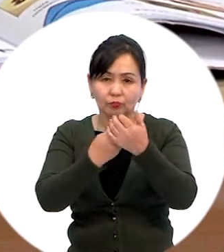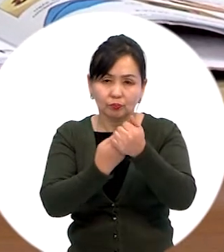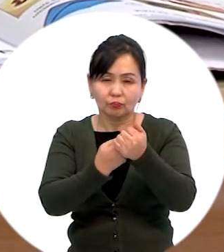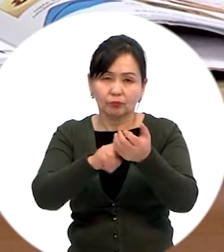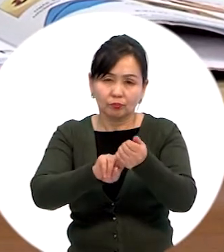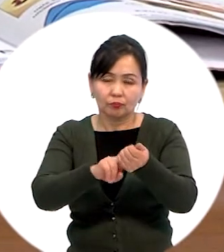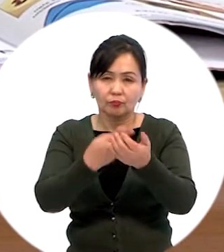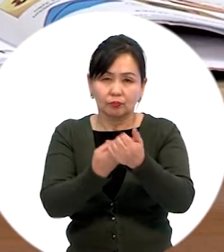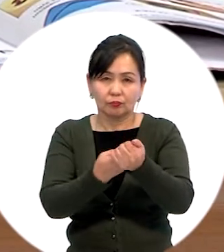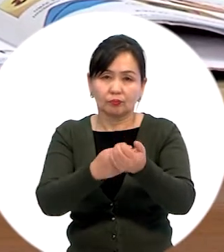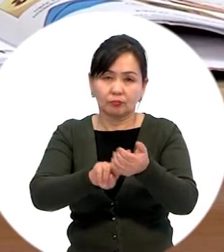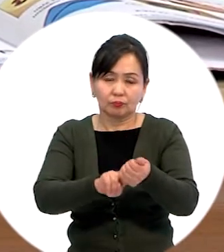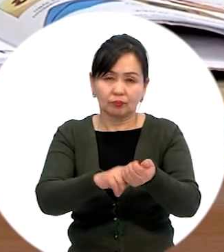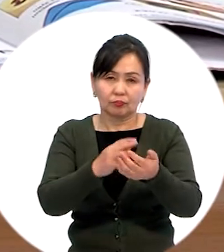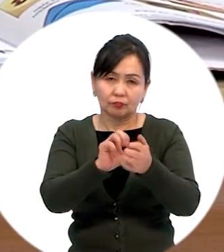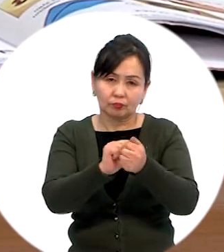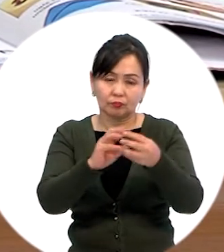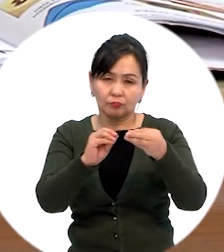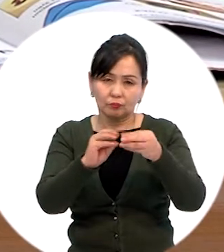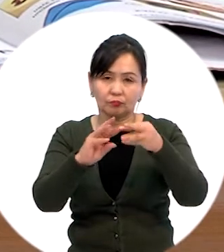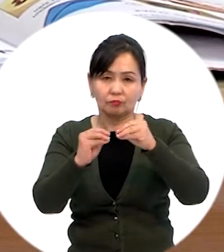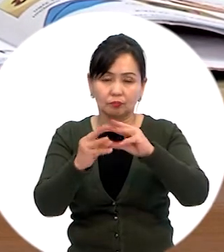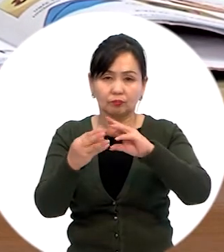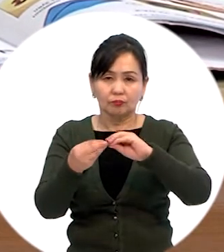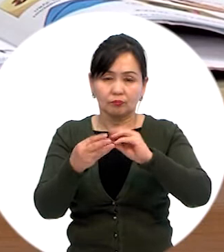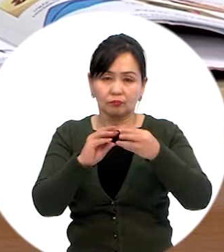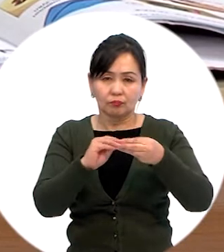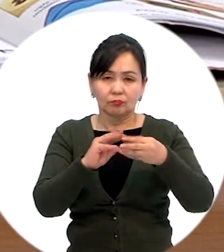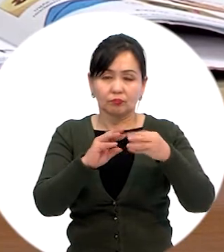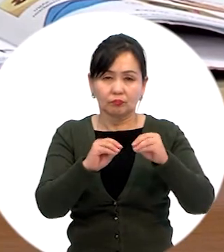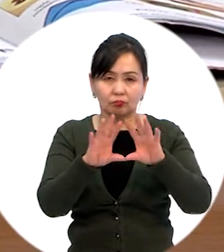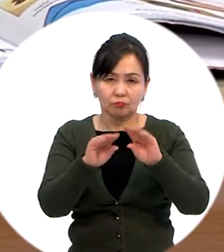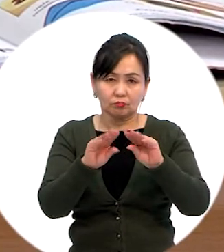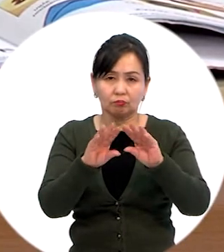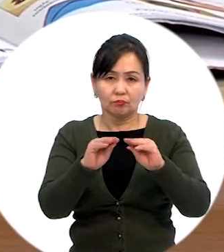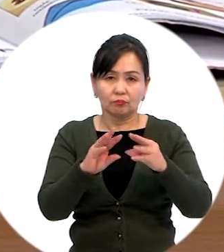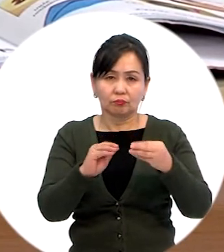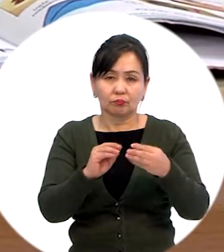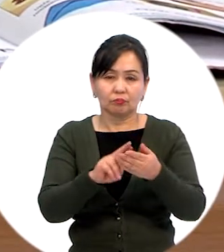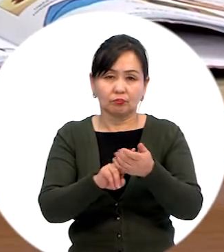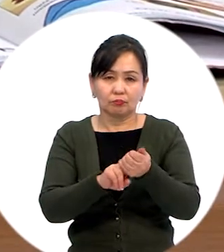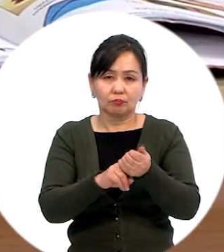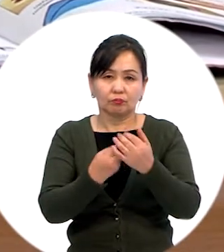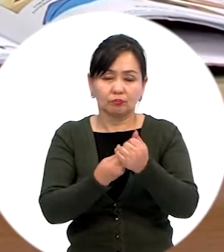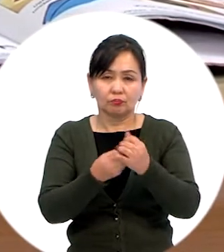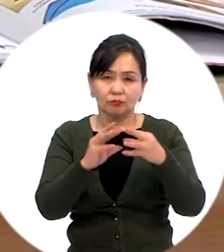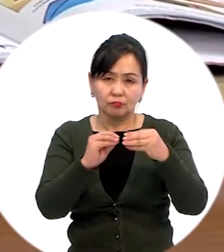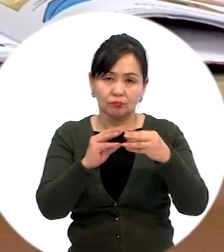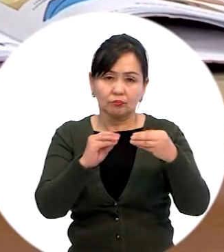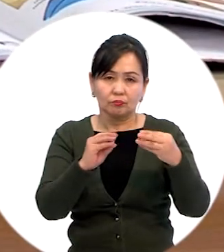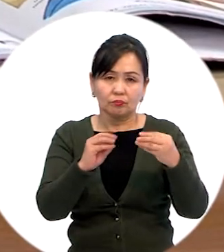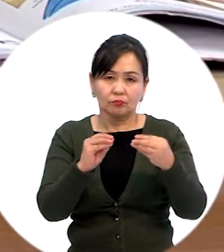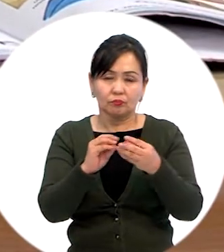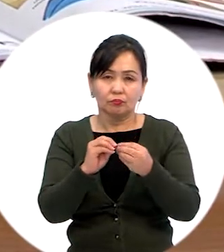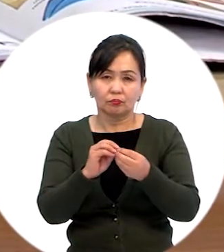нухаж одоо зөөлрүүлэх хэрэгтэй байгаа. За тэр хүүхдүүд маань энийг хамгийн ихлээр сайн